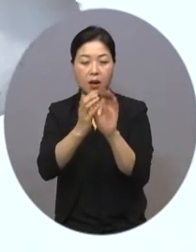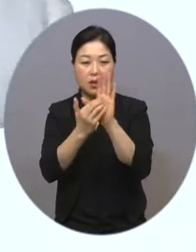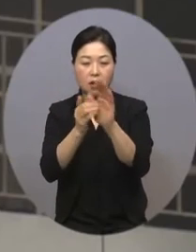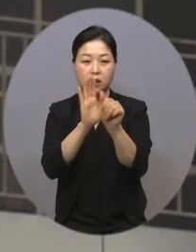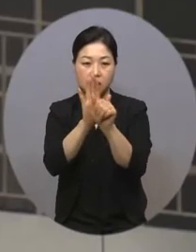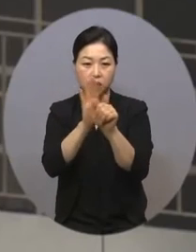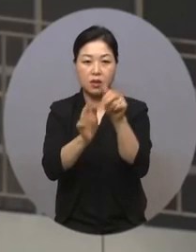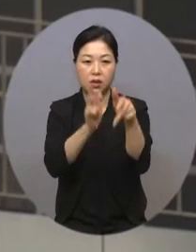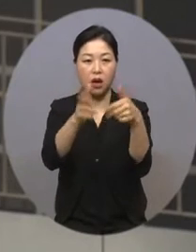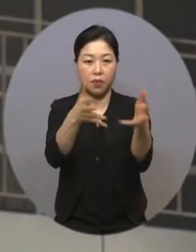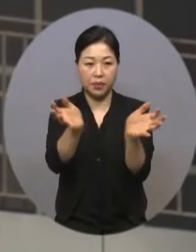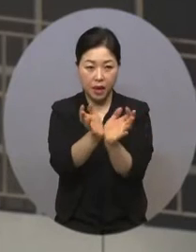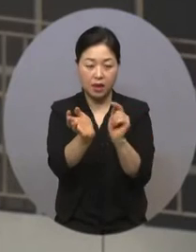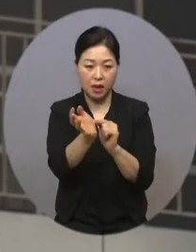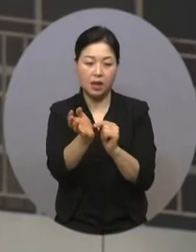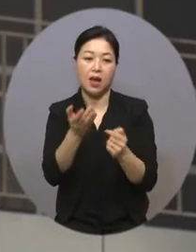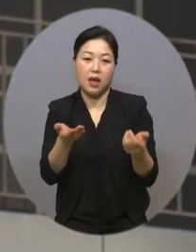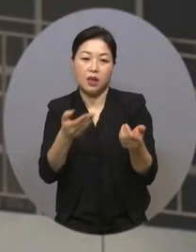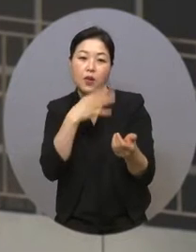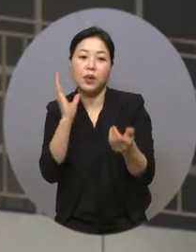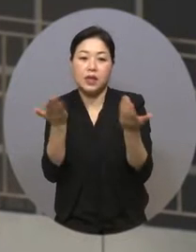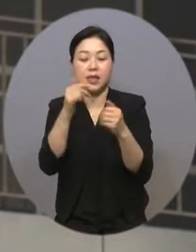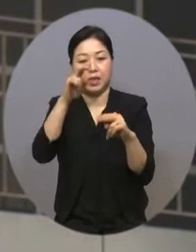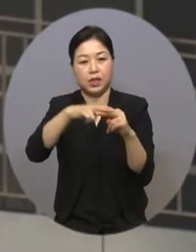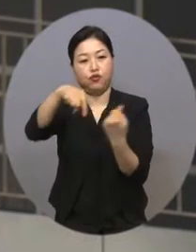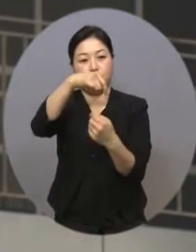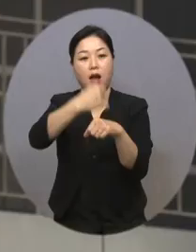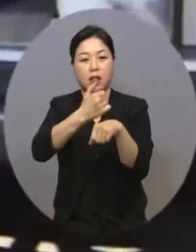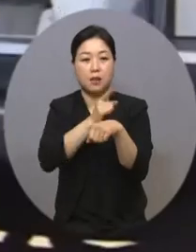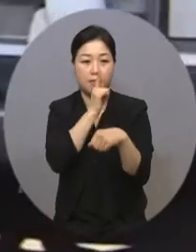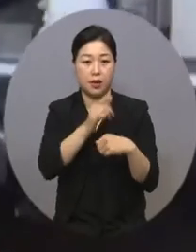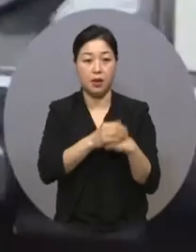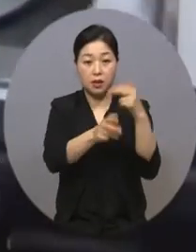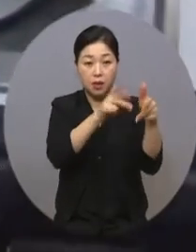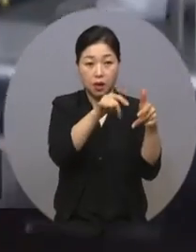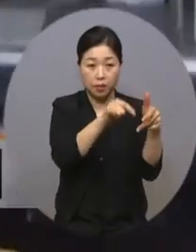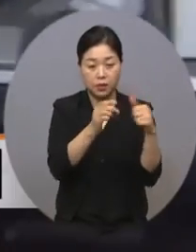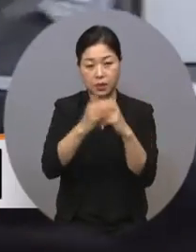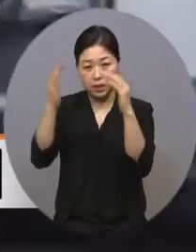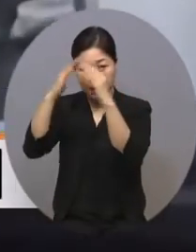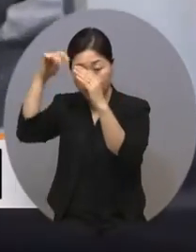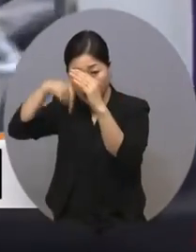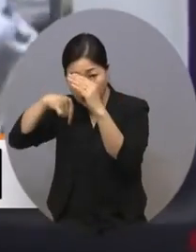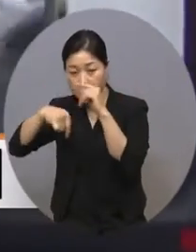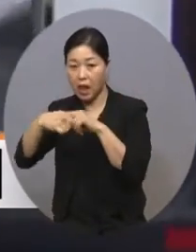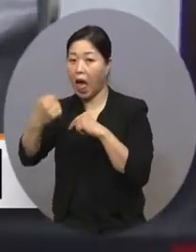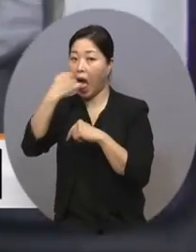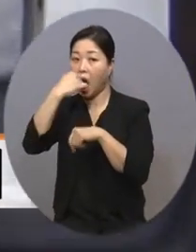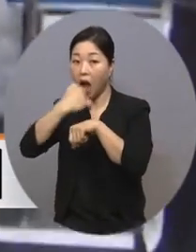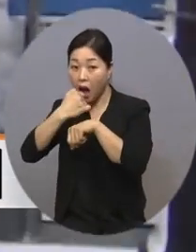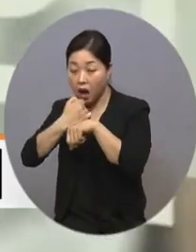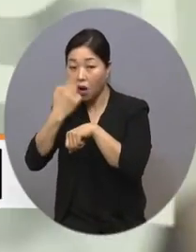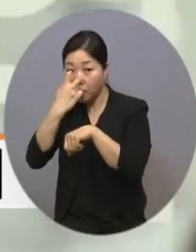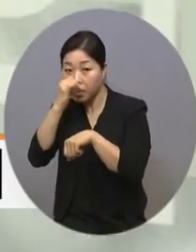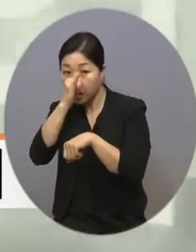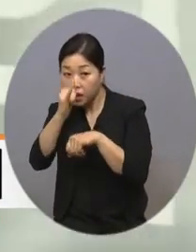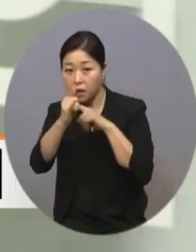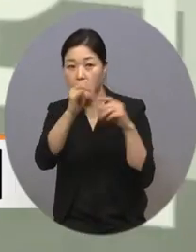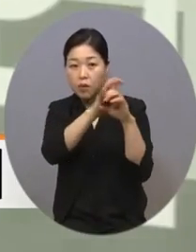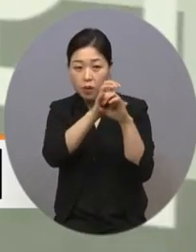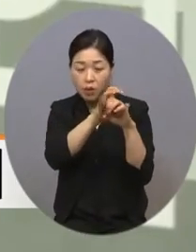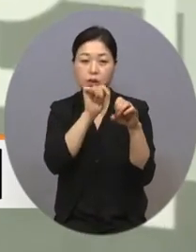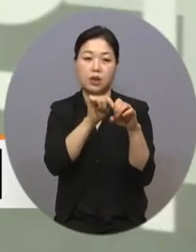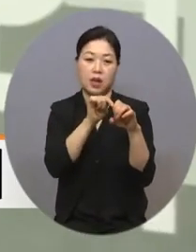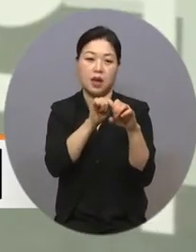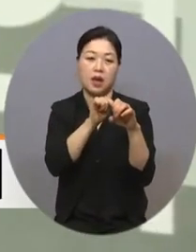운영한다고 지난 17일 밝혔습니다 해당 사업은 재택 치료 원칙 으로 코로나 일고 대응체계를 전환함에